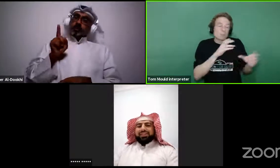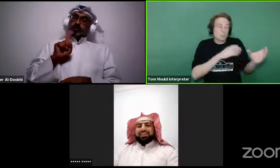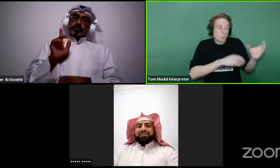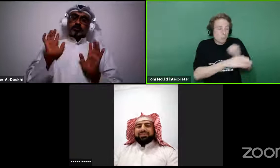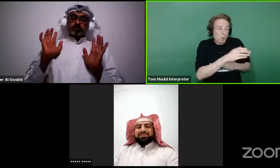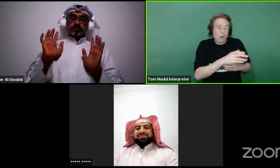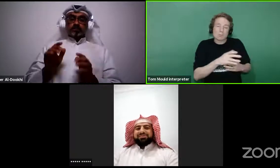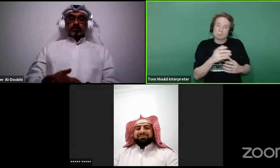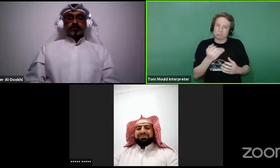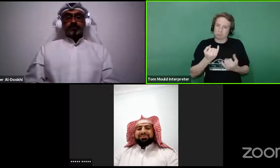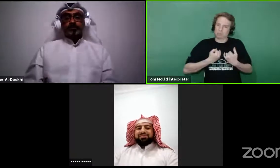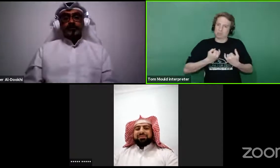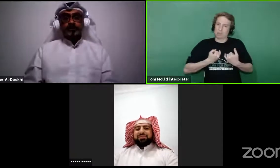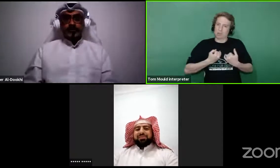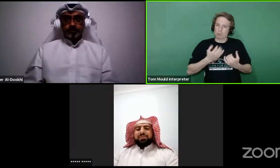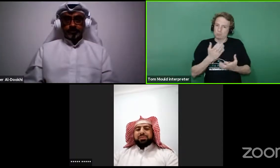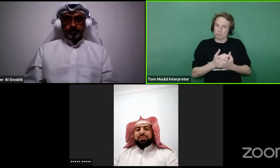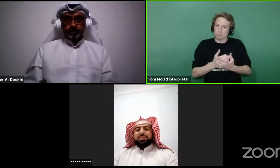يجزاكم.